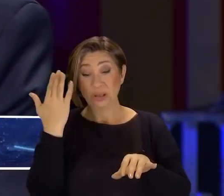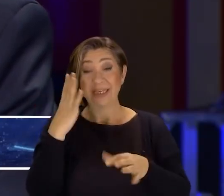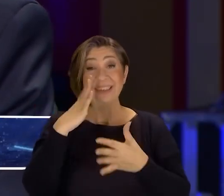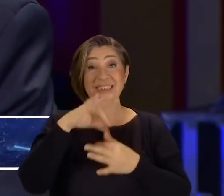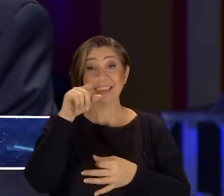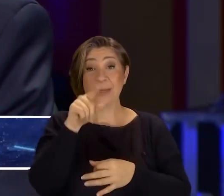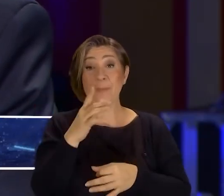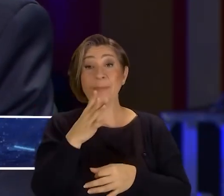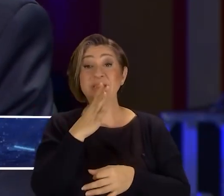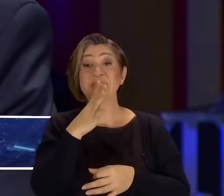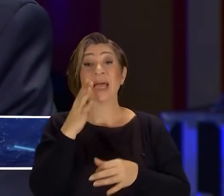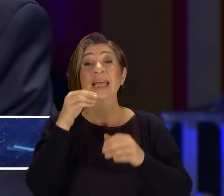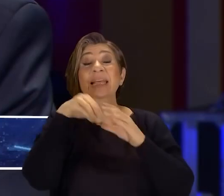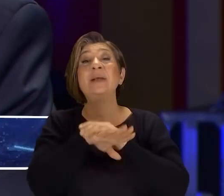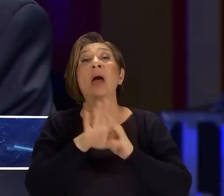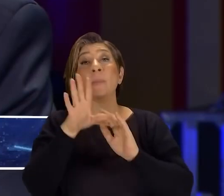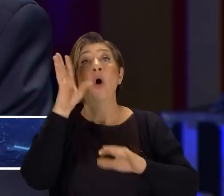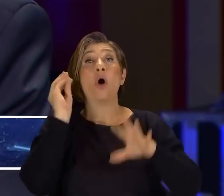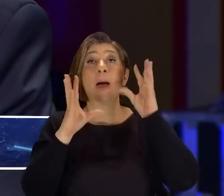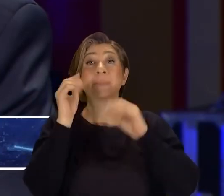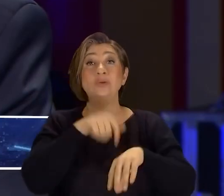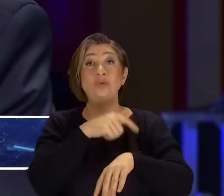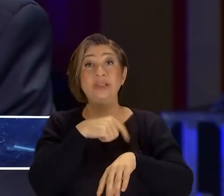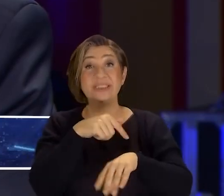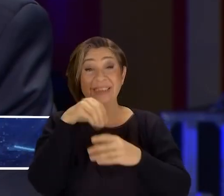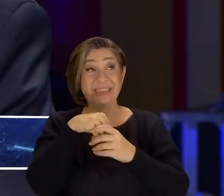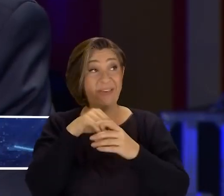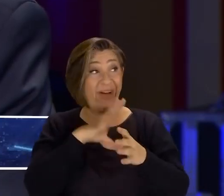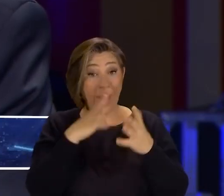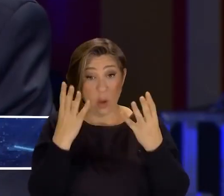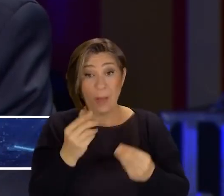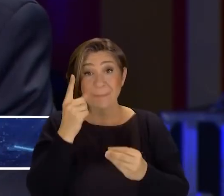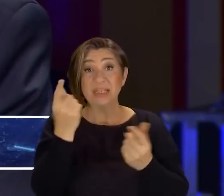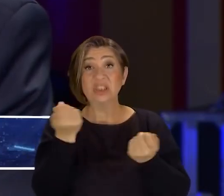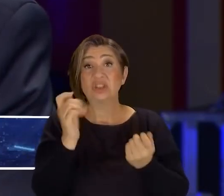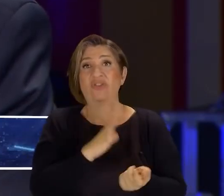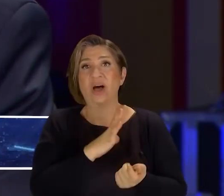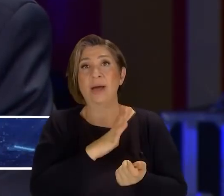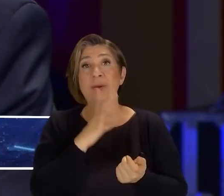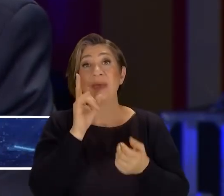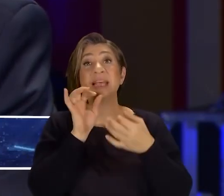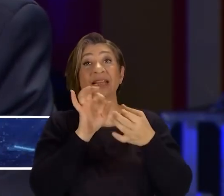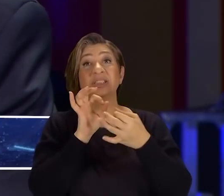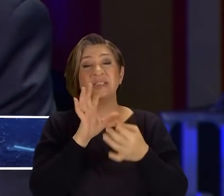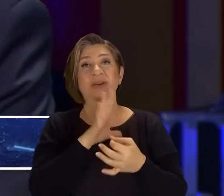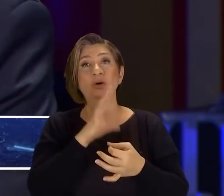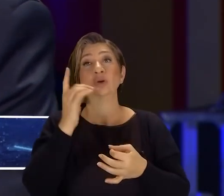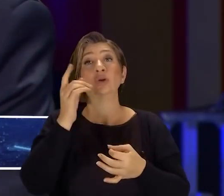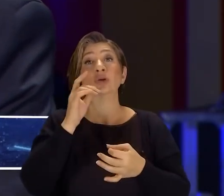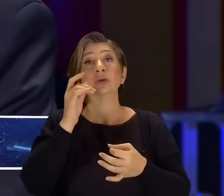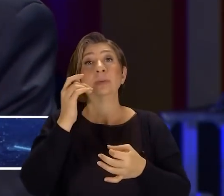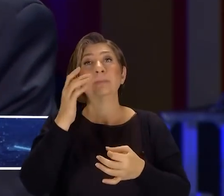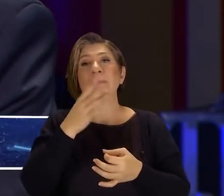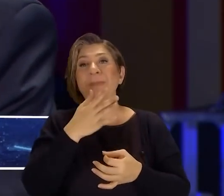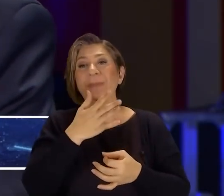kişinin bilincine yansımayan ama öğrenme süreçleri içinde yer alan bir işlem var. Bir ilişki var. Şuur altı bir öğrenme